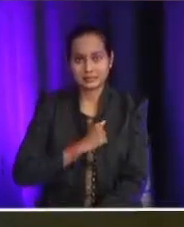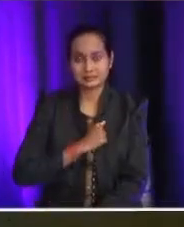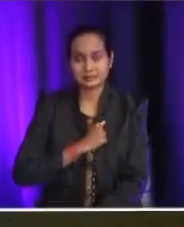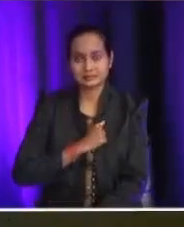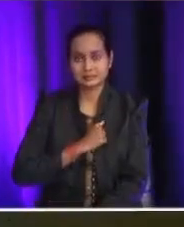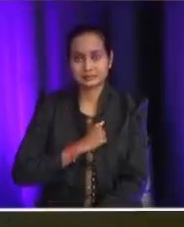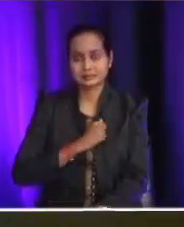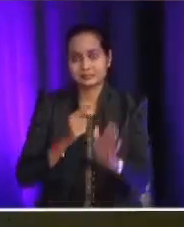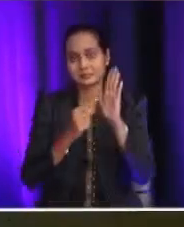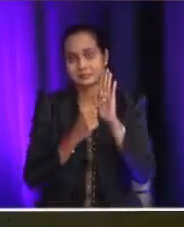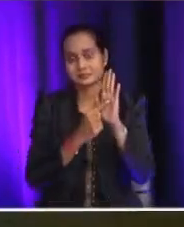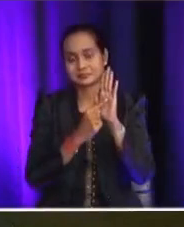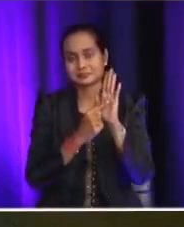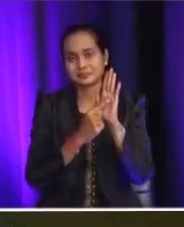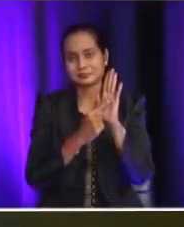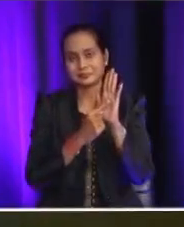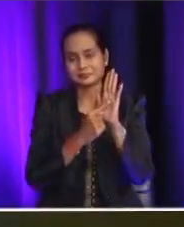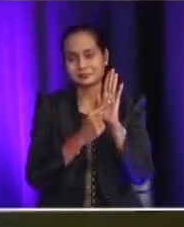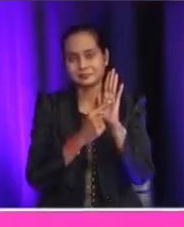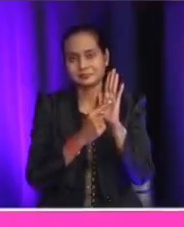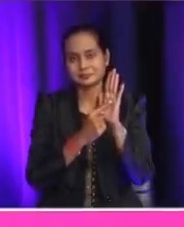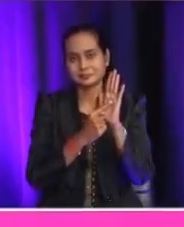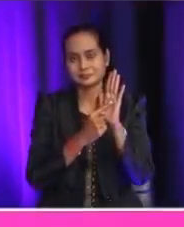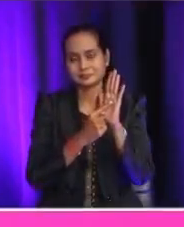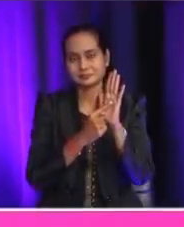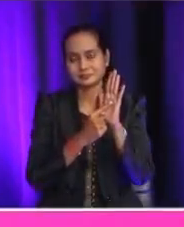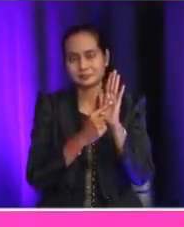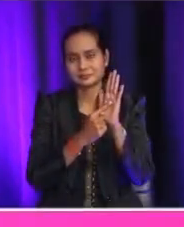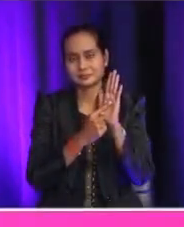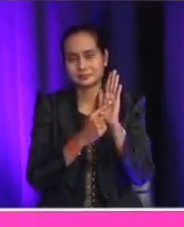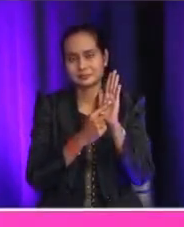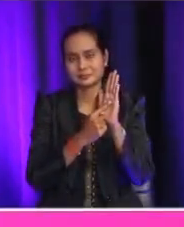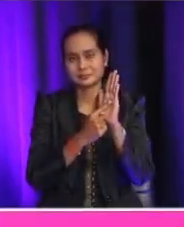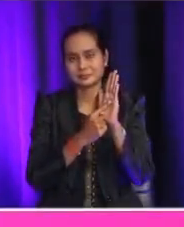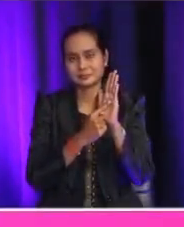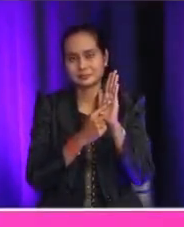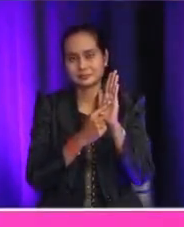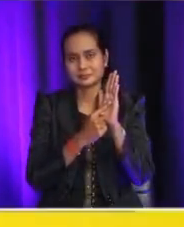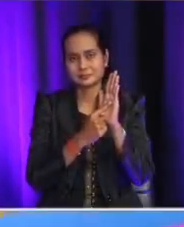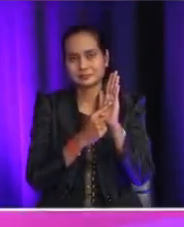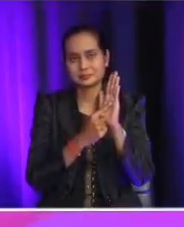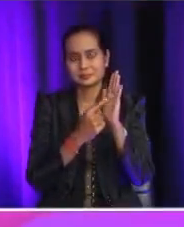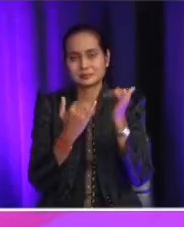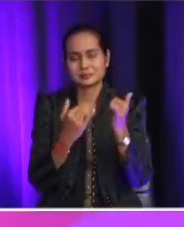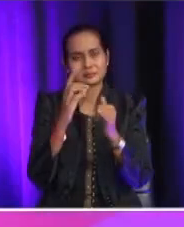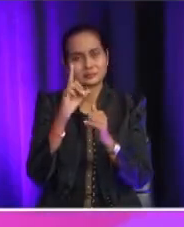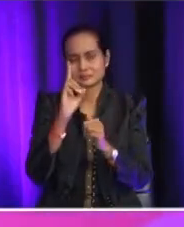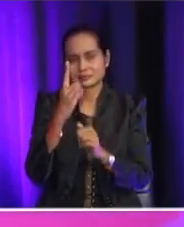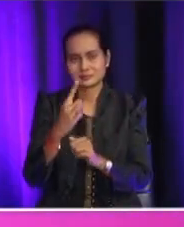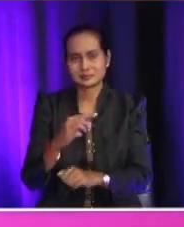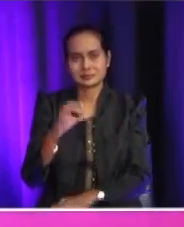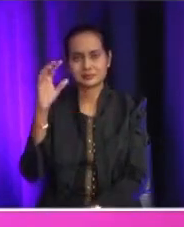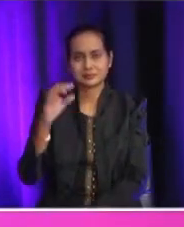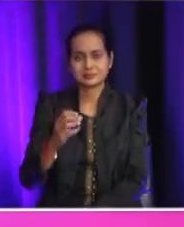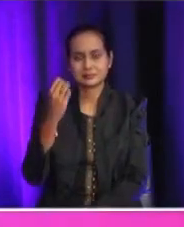angkatkan lampu isyarat ini? Sekarang cikgu nak satu saja lampu isyarat yang awak